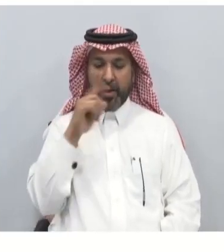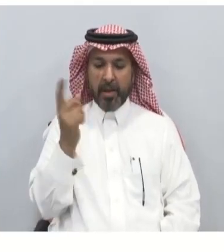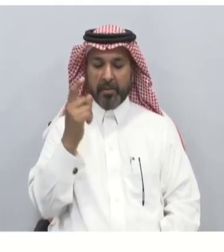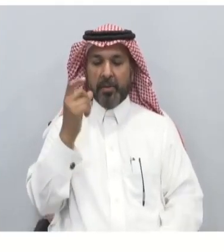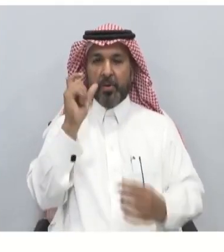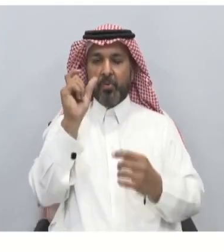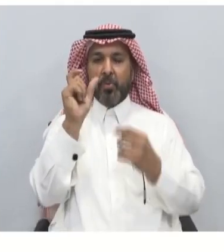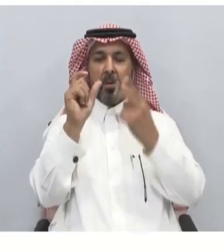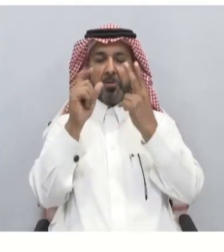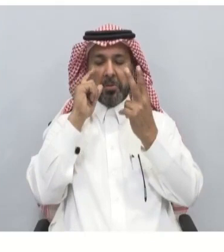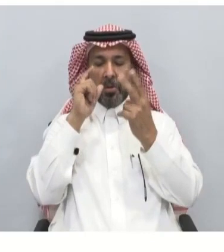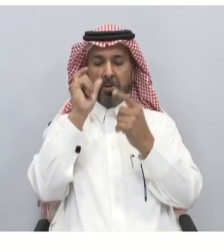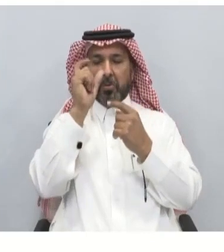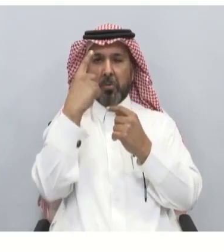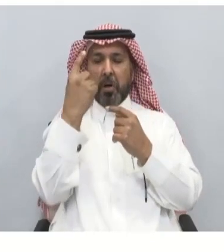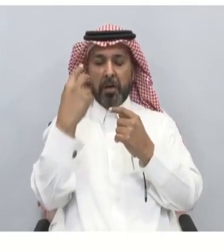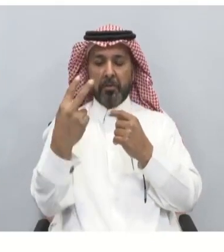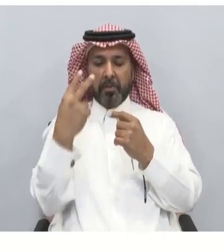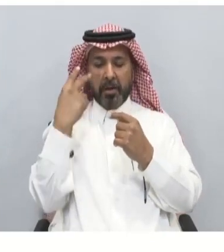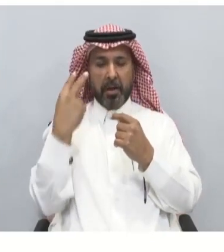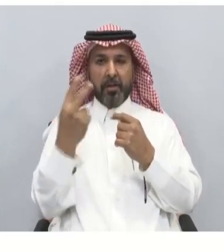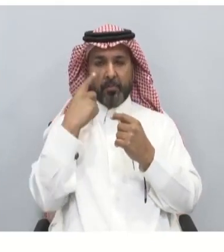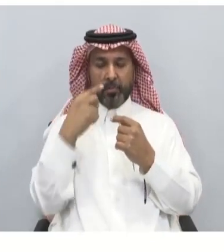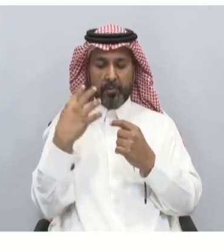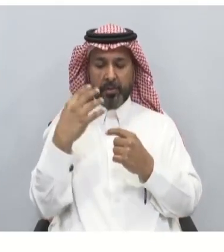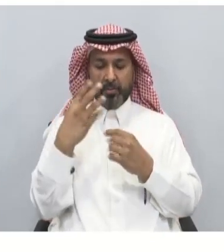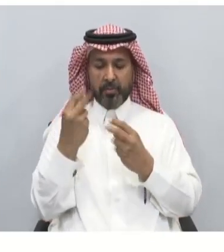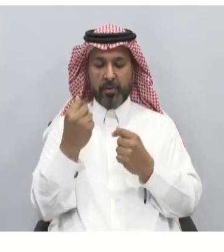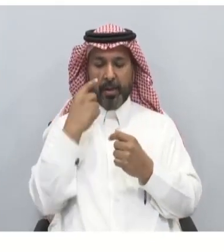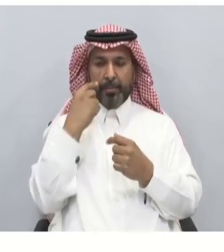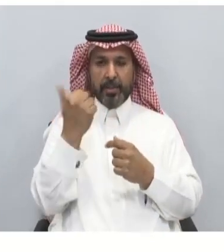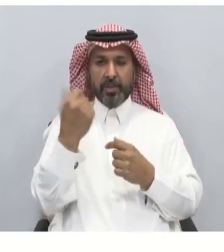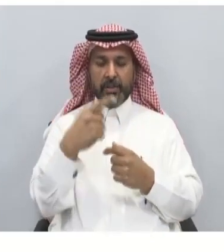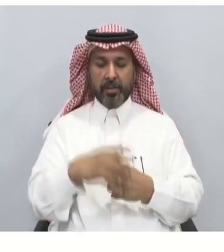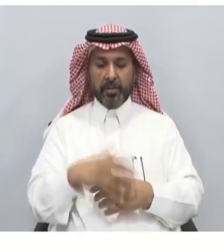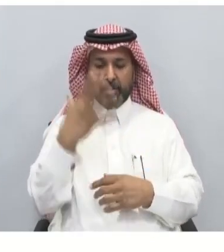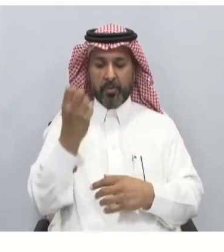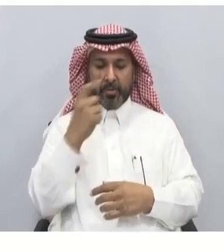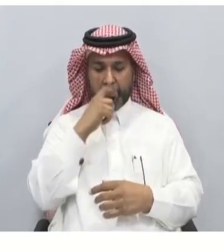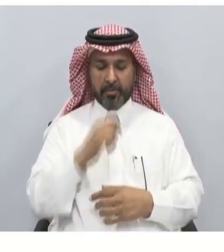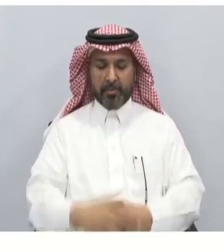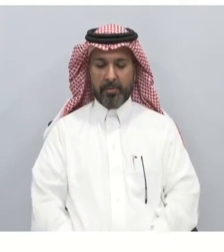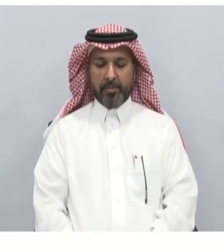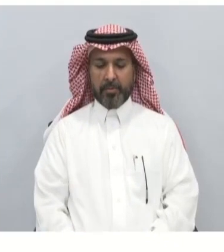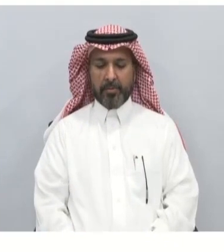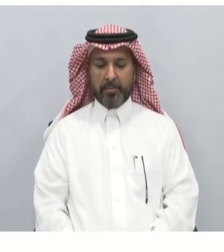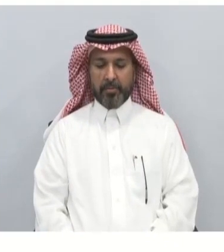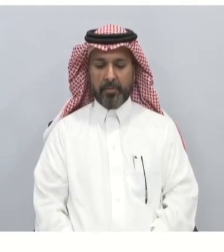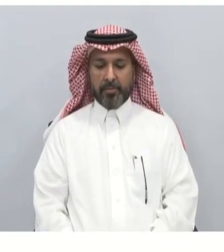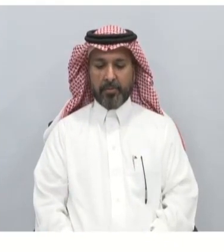عندما نون تساوي 3 2 أس 3 8، عندما نون تساوي 4 2 أس 4 16،